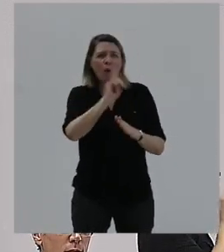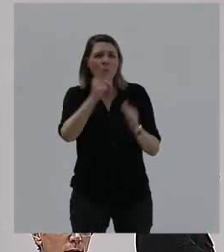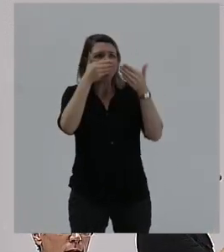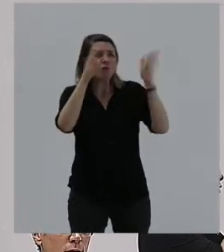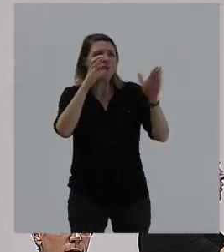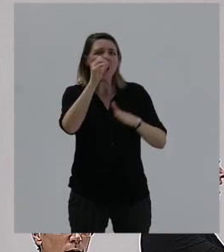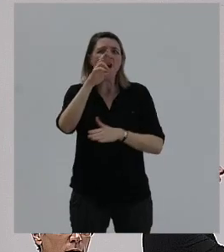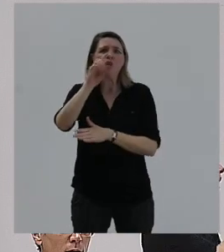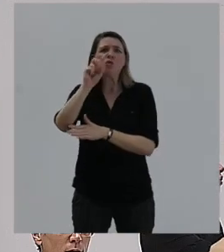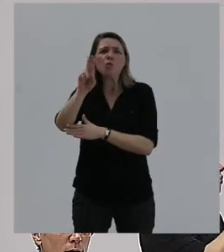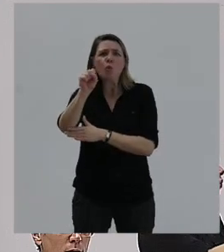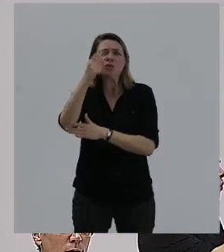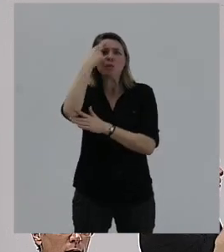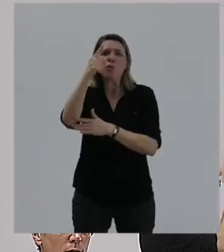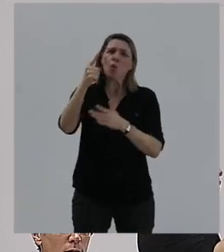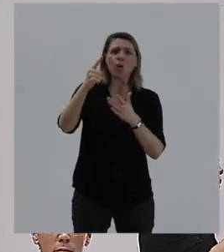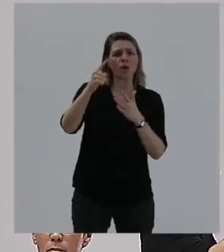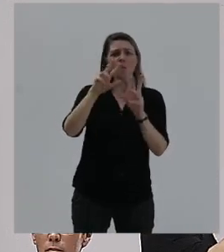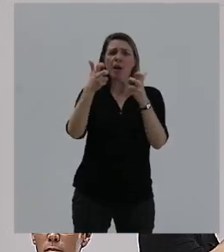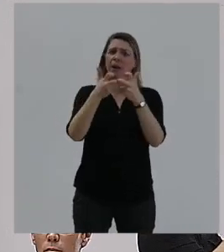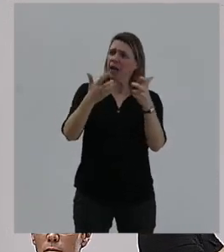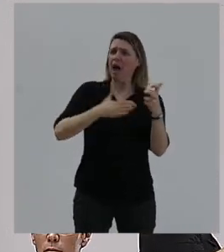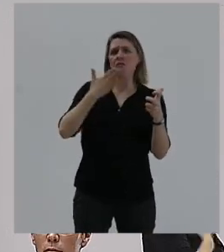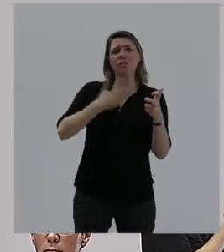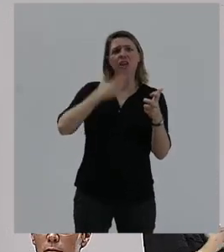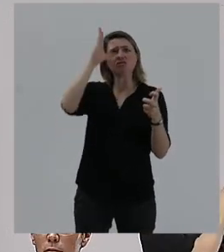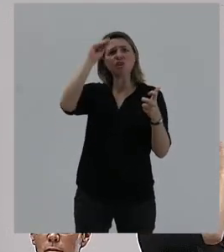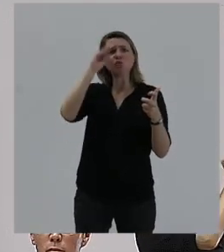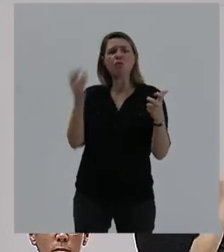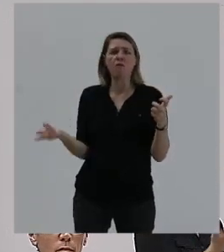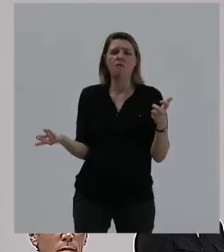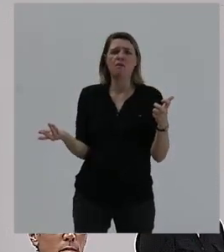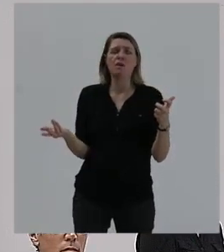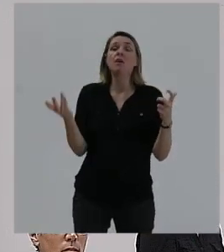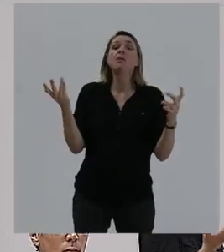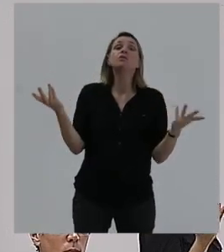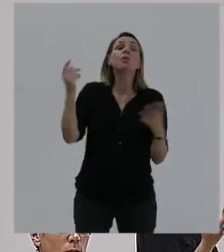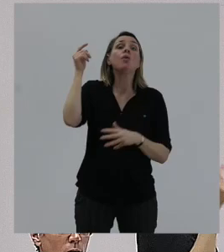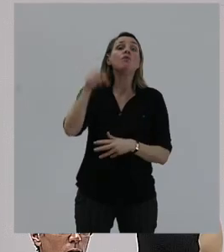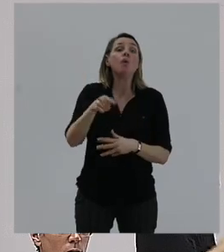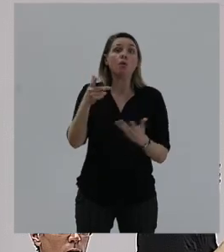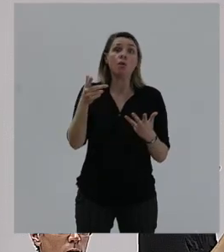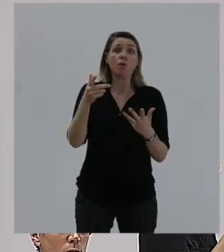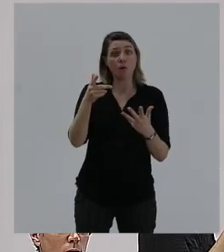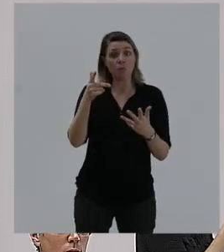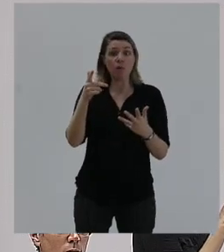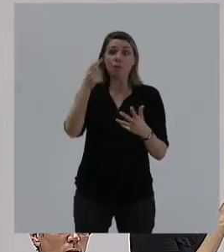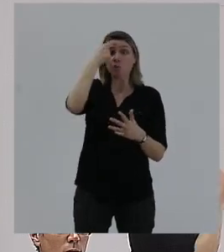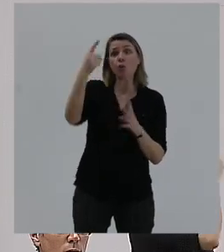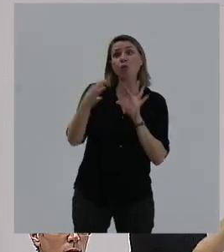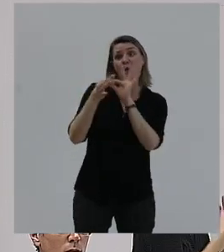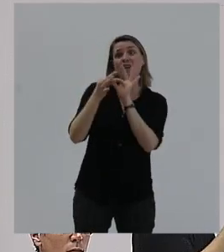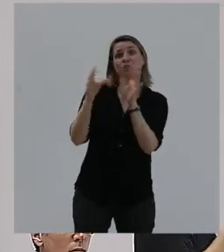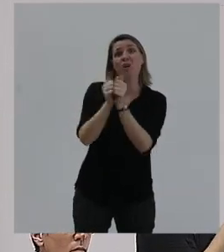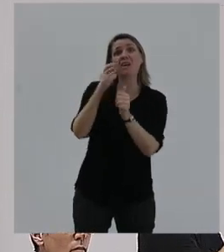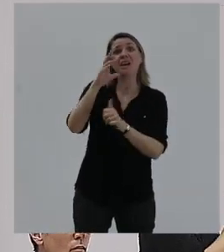avoir des tarifs plus accessibles pour les étudiants. Sur la question du logement étudiant, il faut bien sûr être très présent parce que là